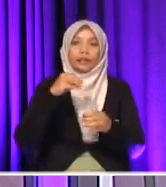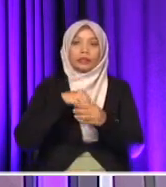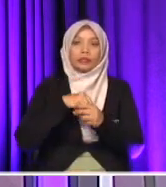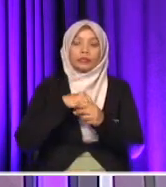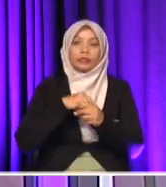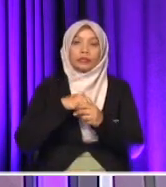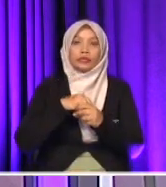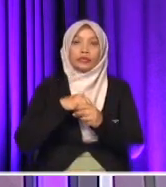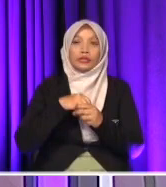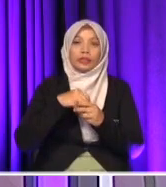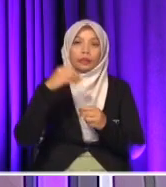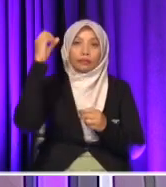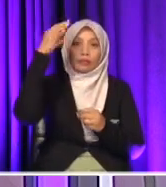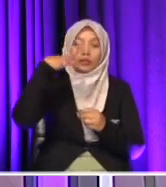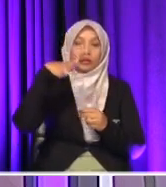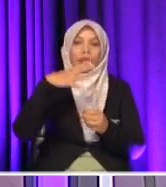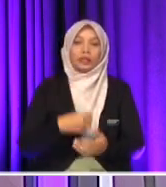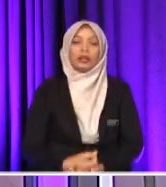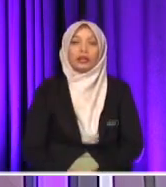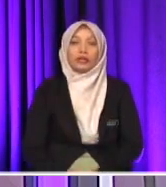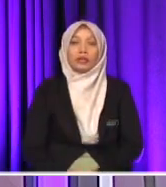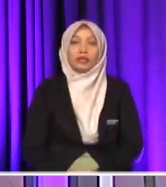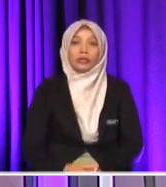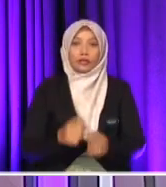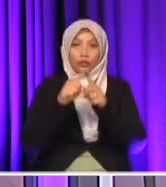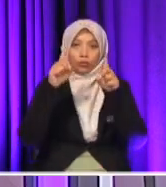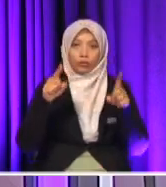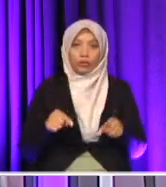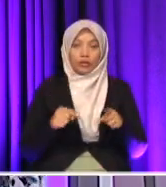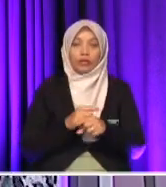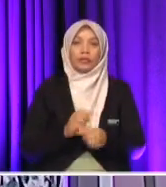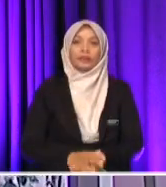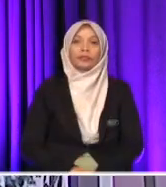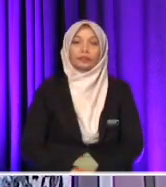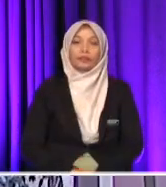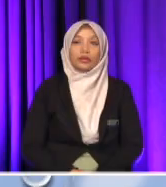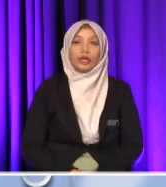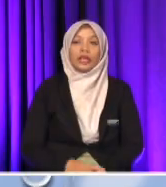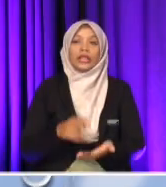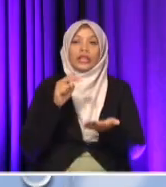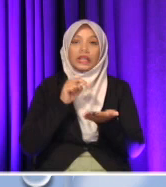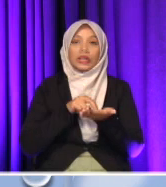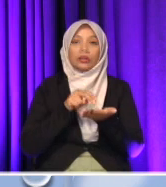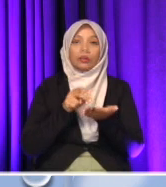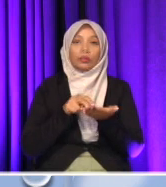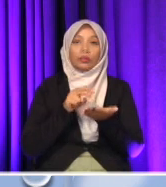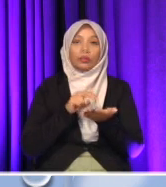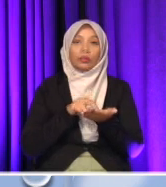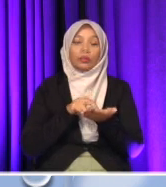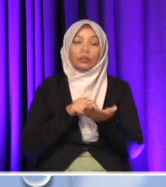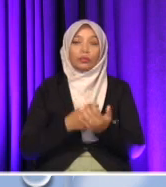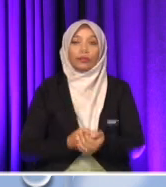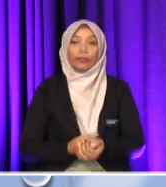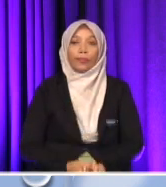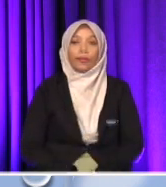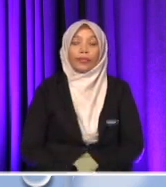dia memang ada bahagian-bahagian, kotak-kotak ni memang ada. Okey, so itu soalan. Okey, hitungkan nilai voltan puncak